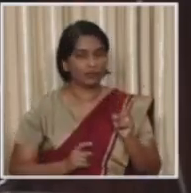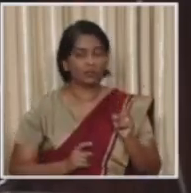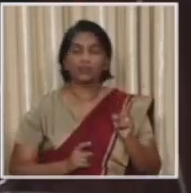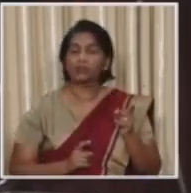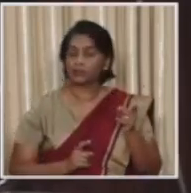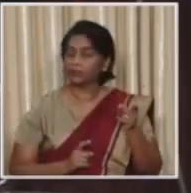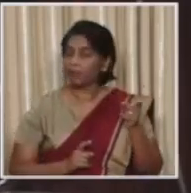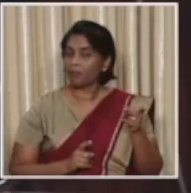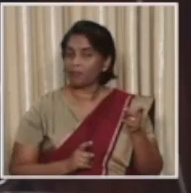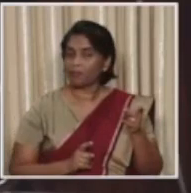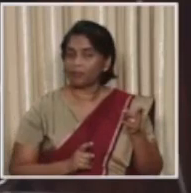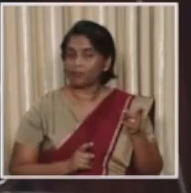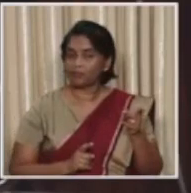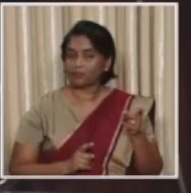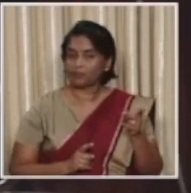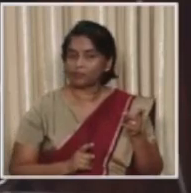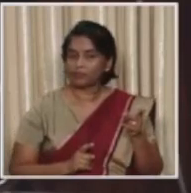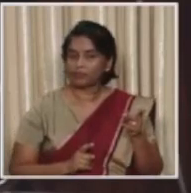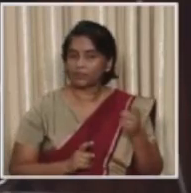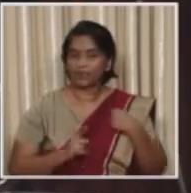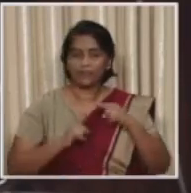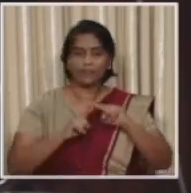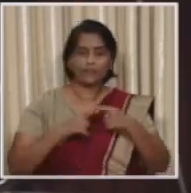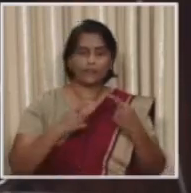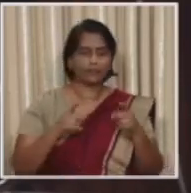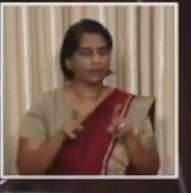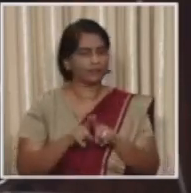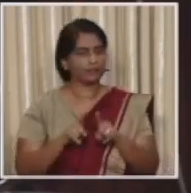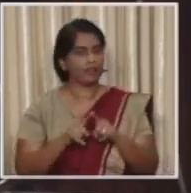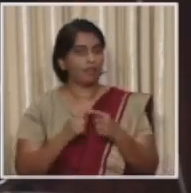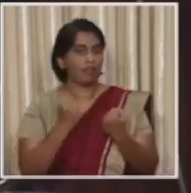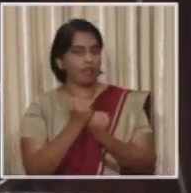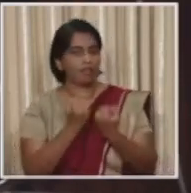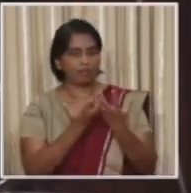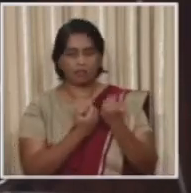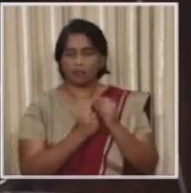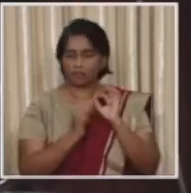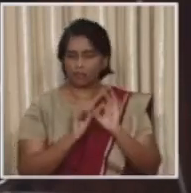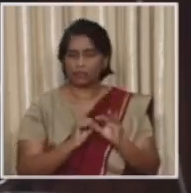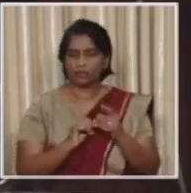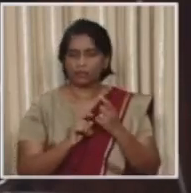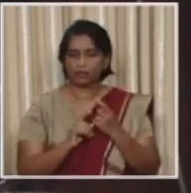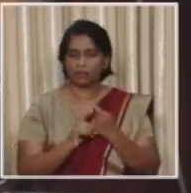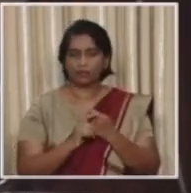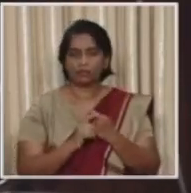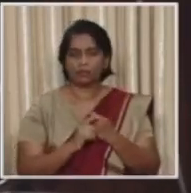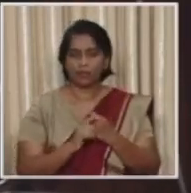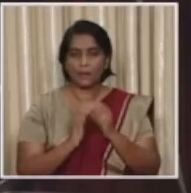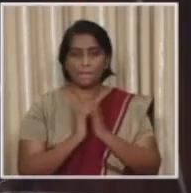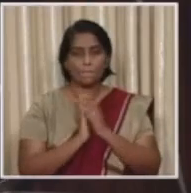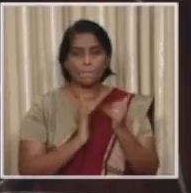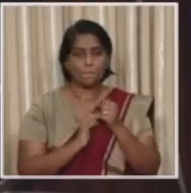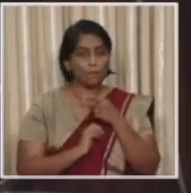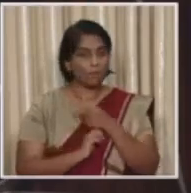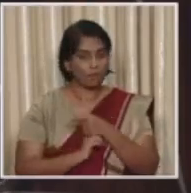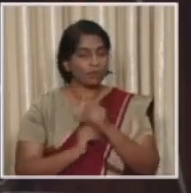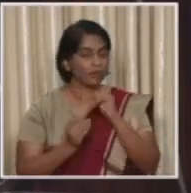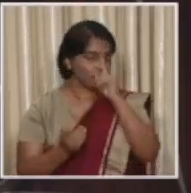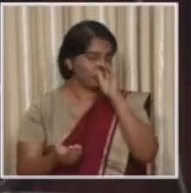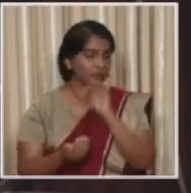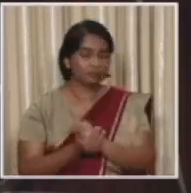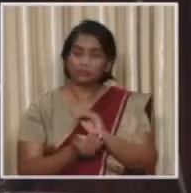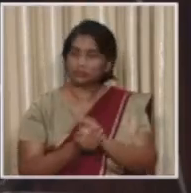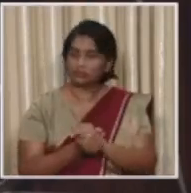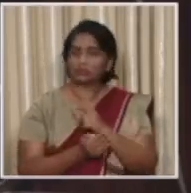කොමසාරිස්තුමාට වෙනත් ආකාරයක ආධාර ගන්න එපා කියලා. දැන් මේ කුරුන්දි මේ විහාරය සංරක්ෂණය